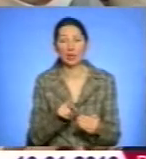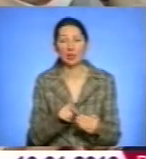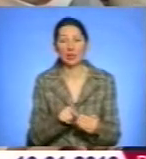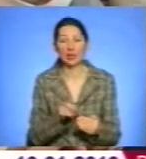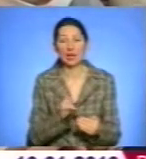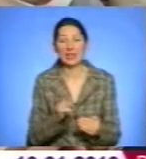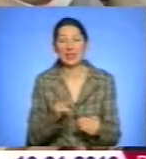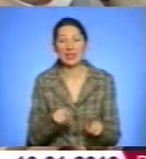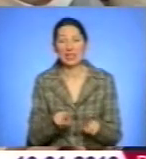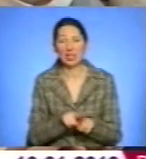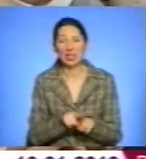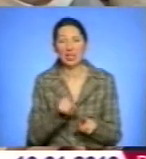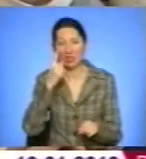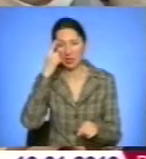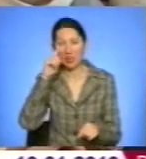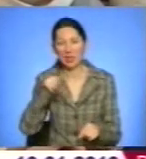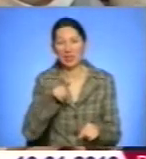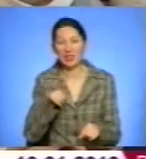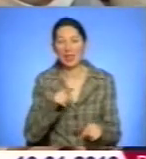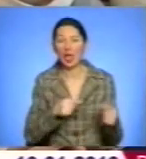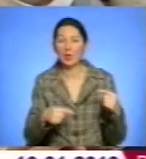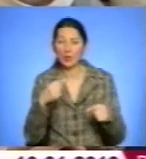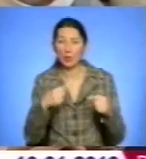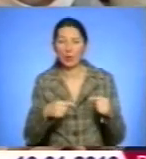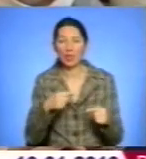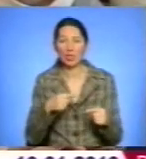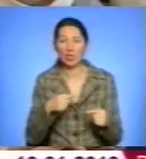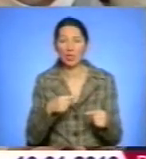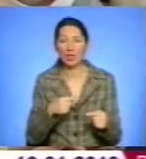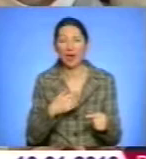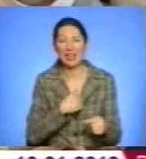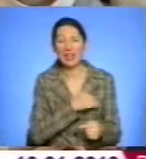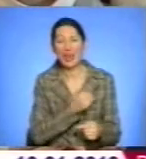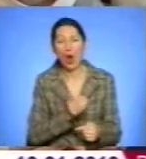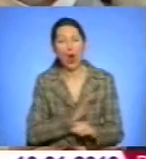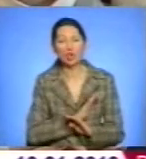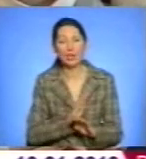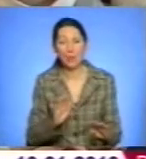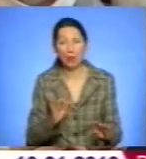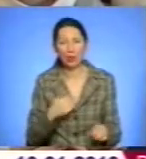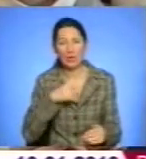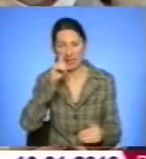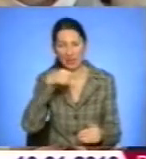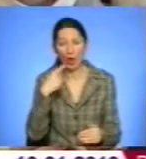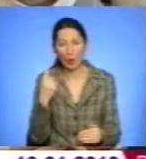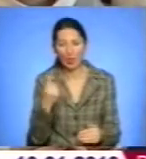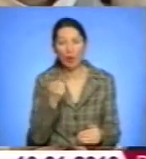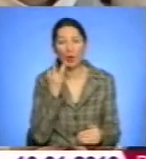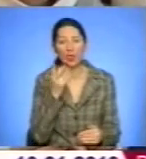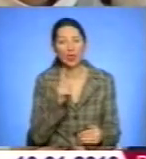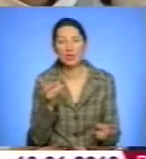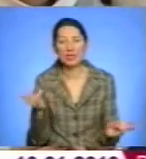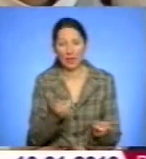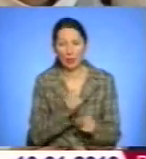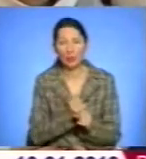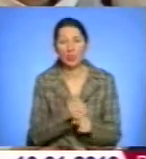такі, знаєте, не то, що суперечки, якісь такі, знаєте, такі, я не хочу, я не буду, але я знаю одне точно, коли щось треба зробити,